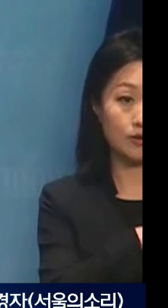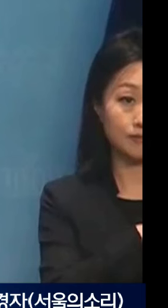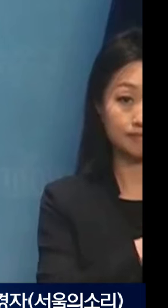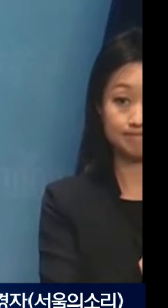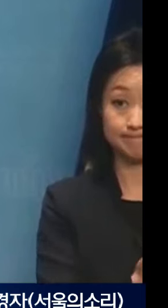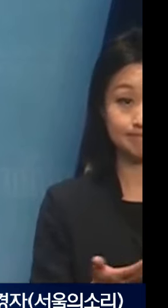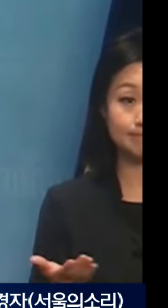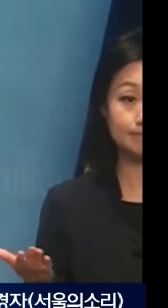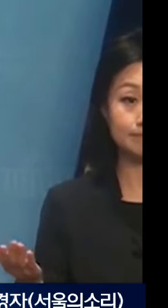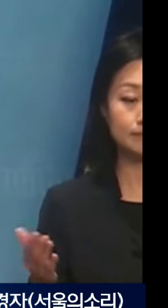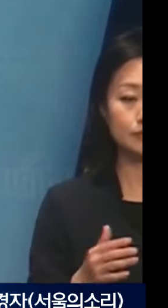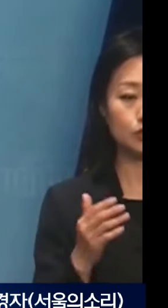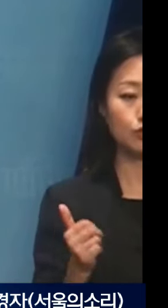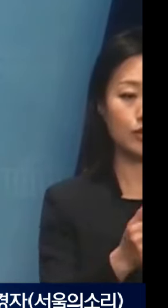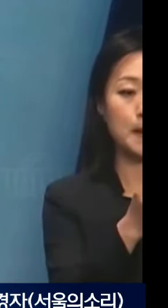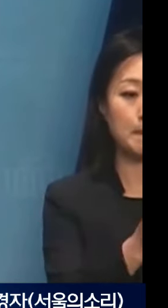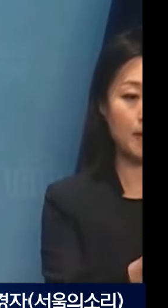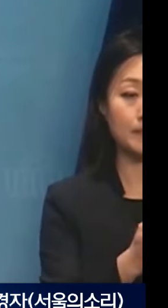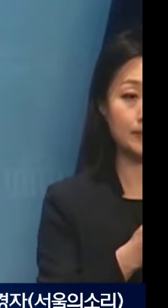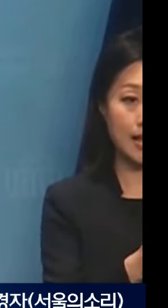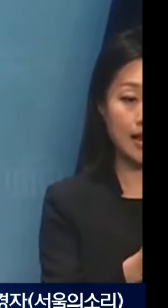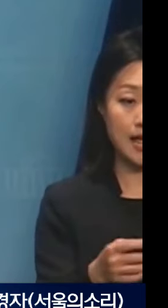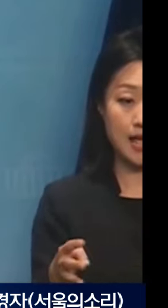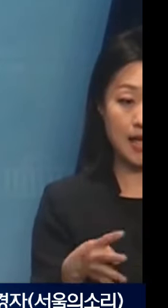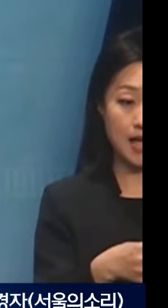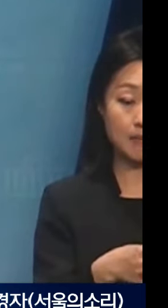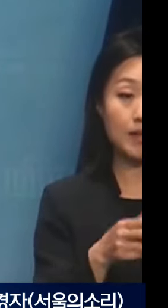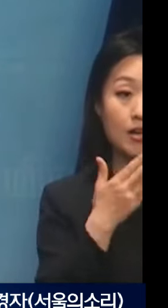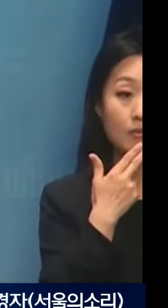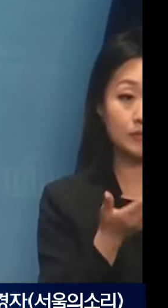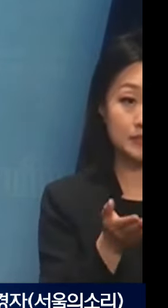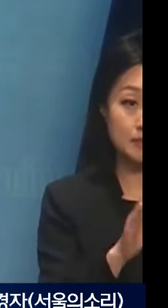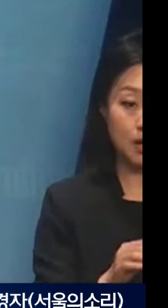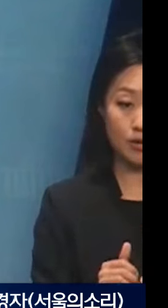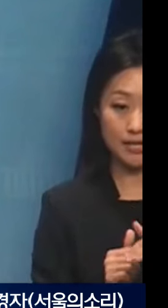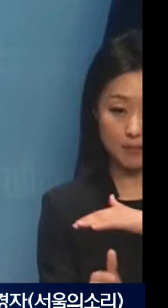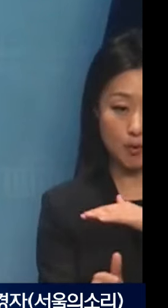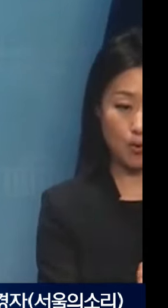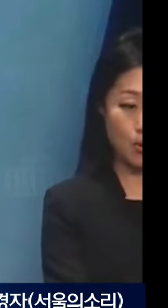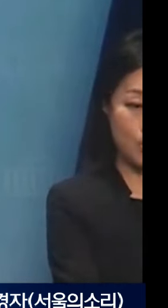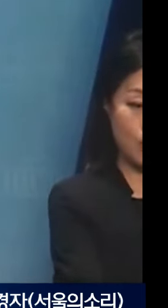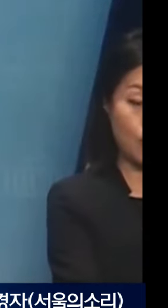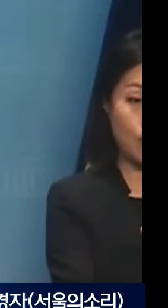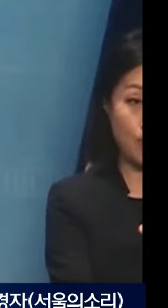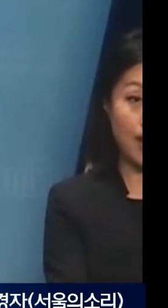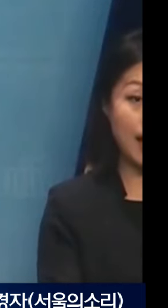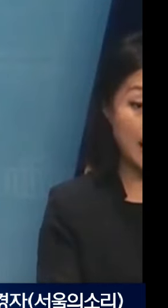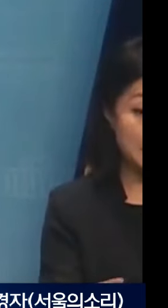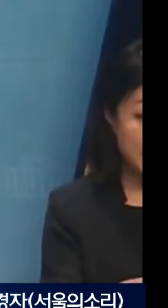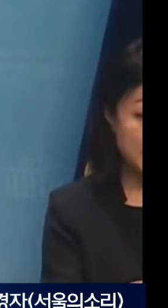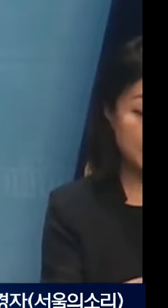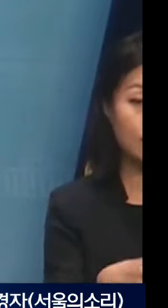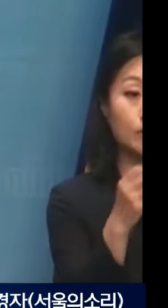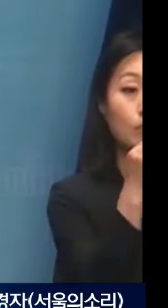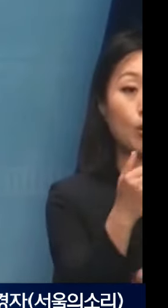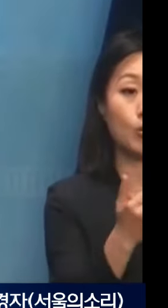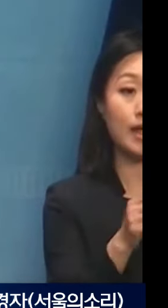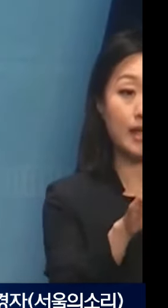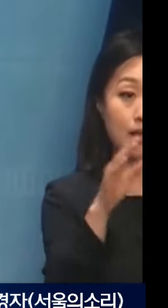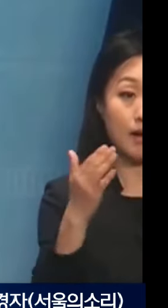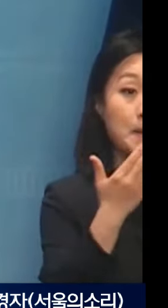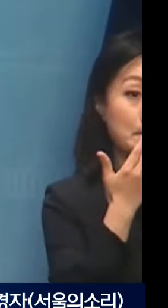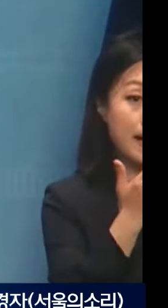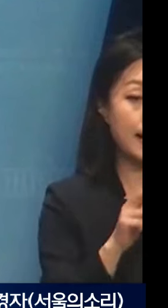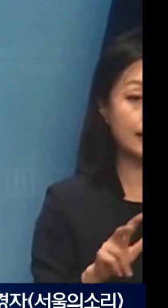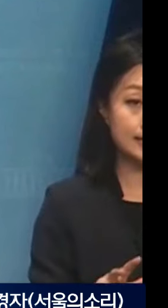따라서 합의가 없더라도 원내대표 협의가 있으면 국회의장이 본회의를 열 수 있고